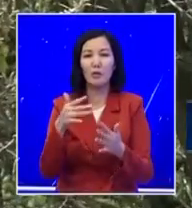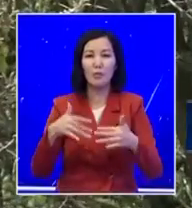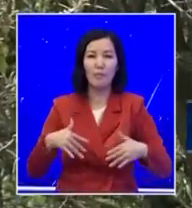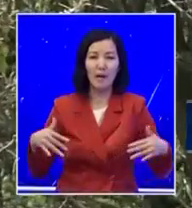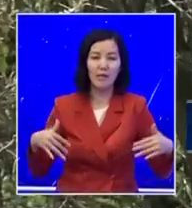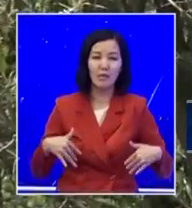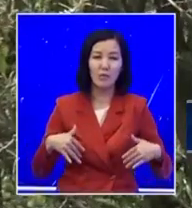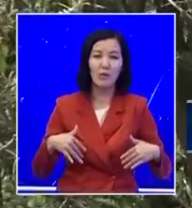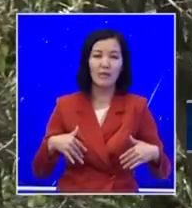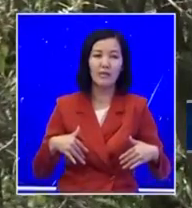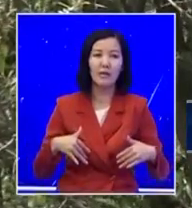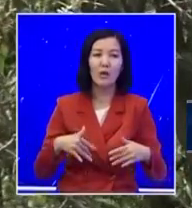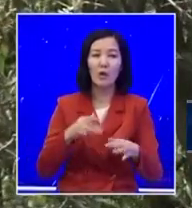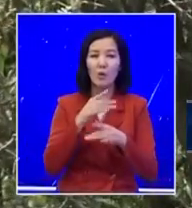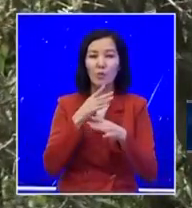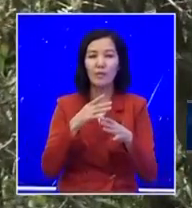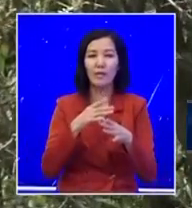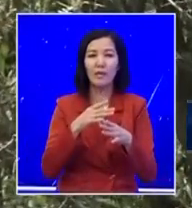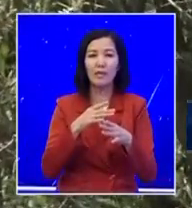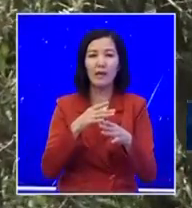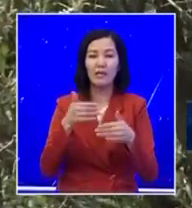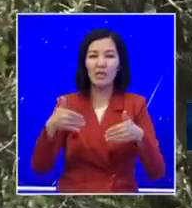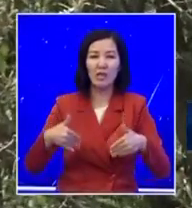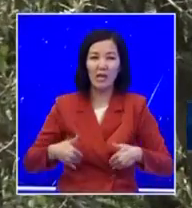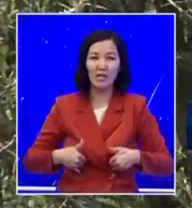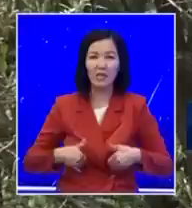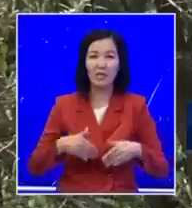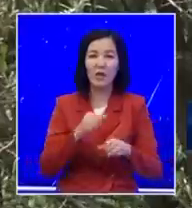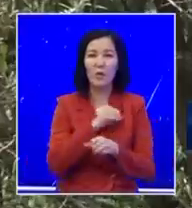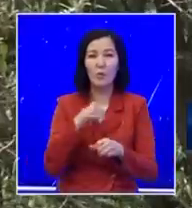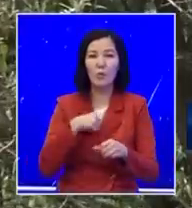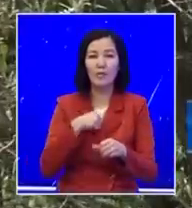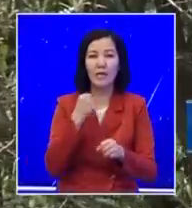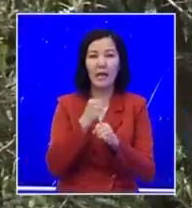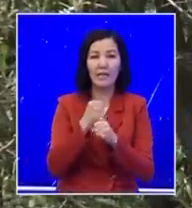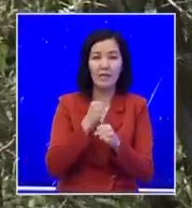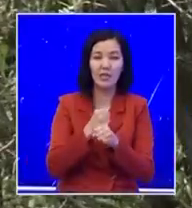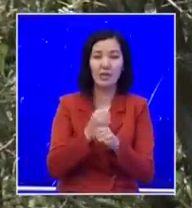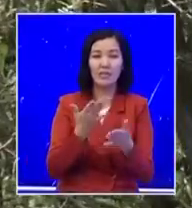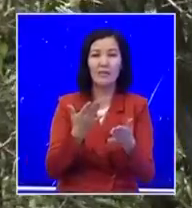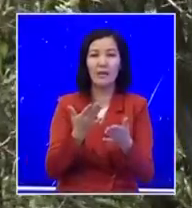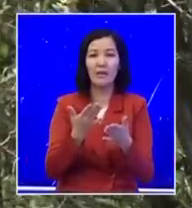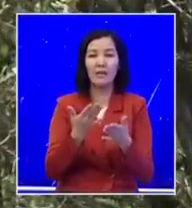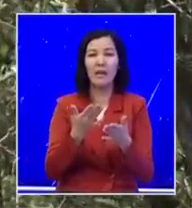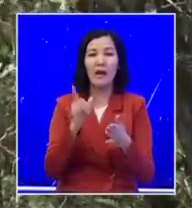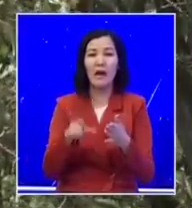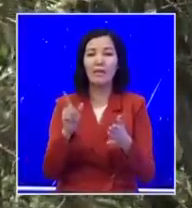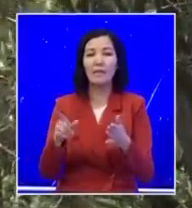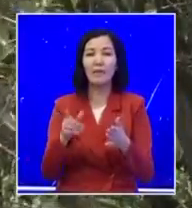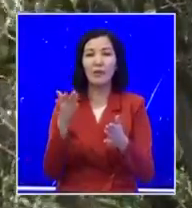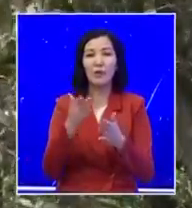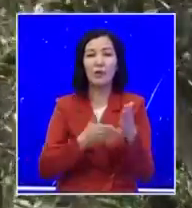қан шығартпай, қамбат ола астықтан бір түйір дән шығартпай, ұжымдастыру дегенді желеу етіп, ашаршылықты қолдан